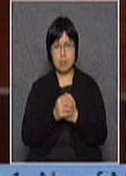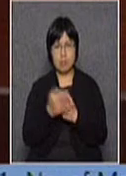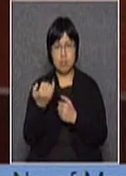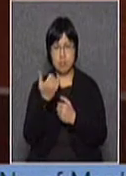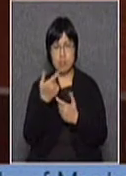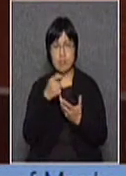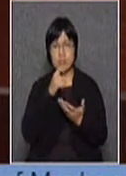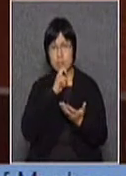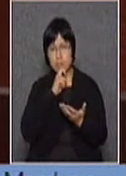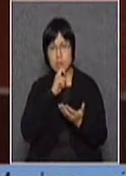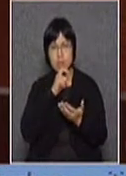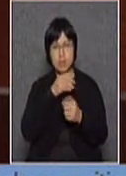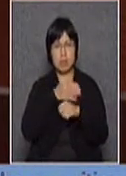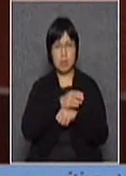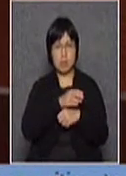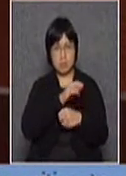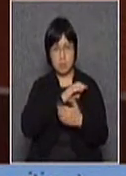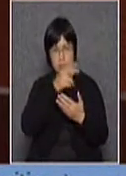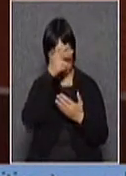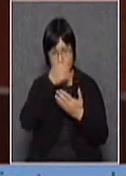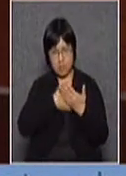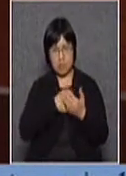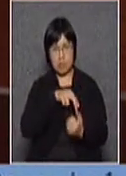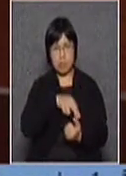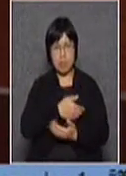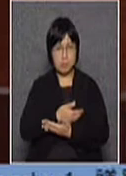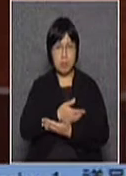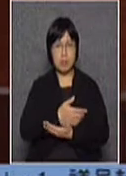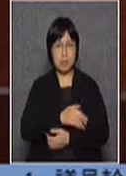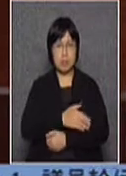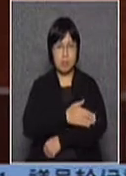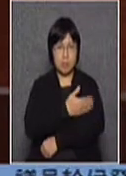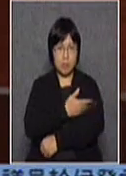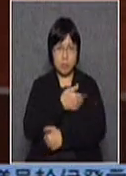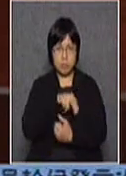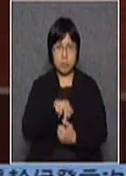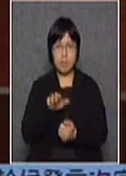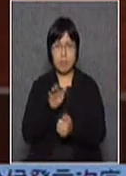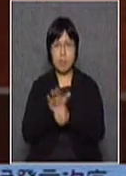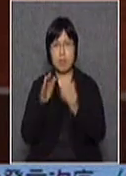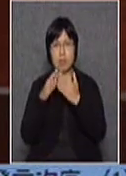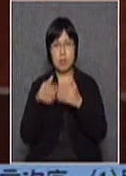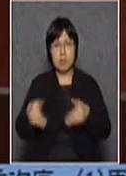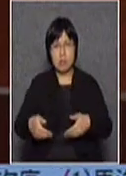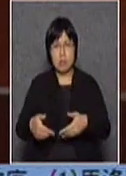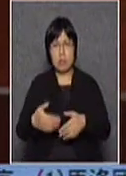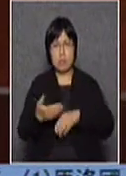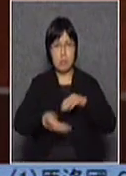過一些社會政策，包括托兒保姆服務，令到協助這些家庭主婦是重投